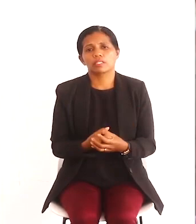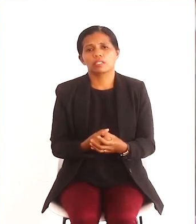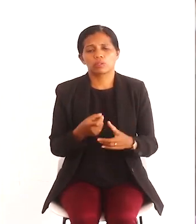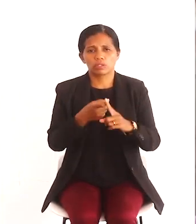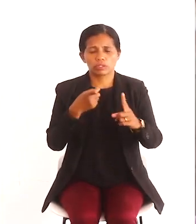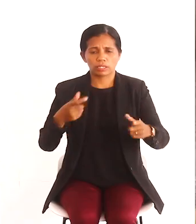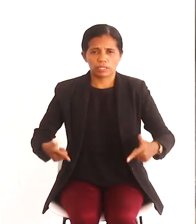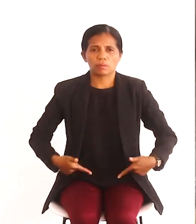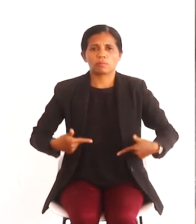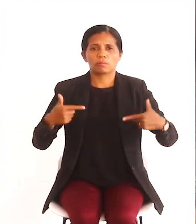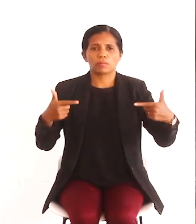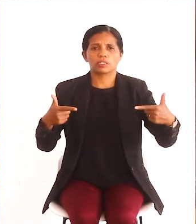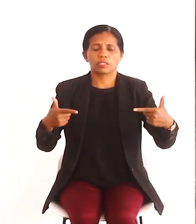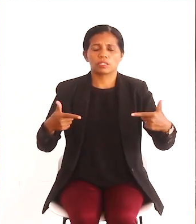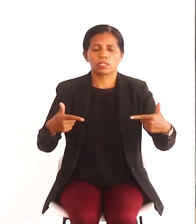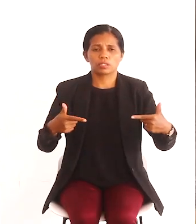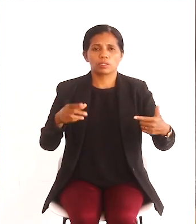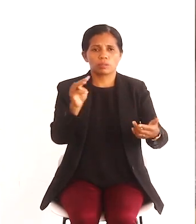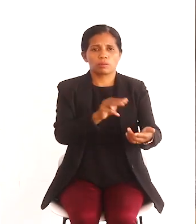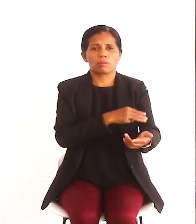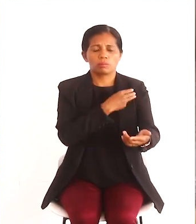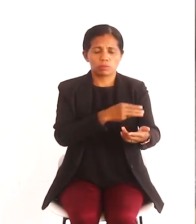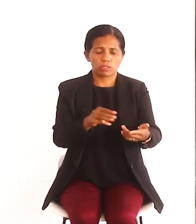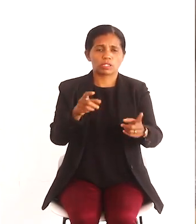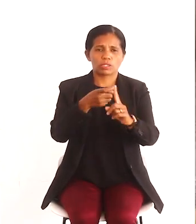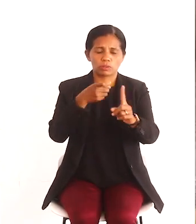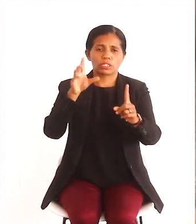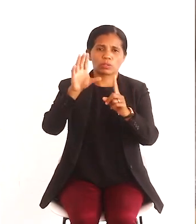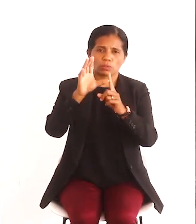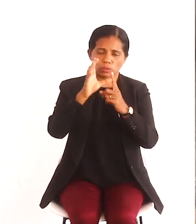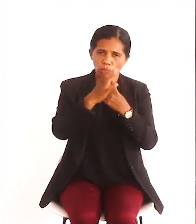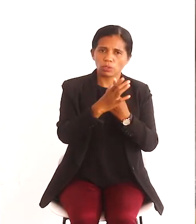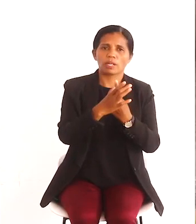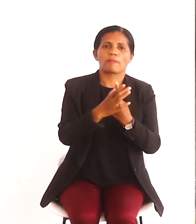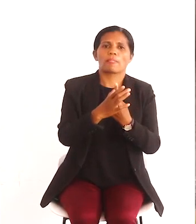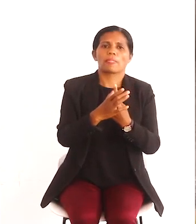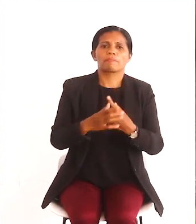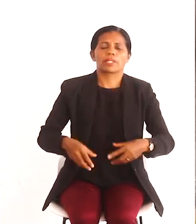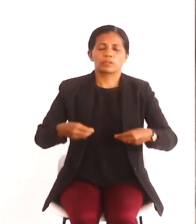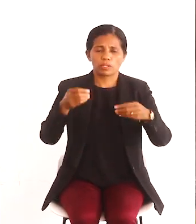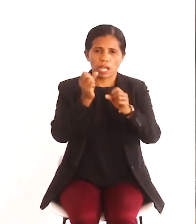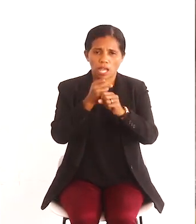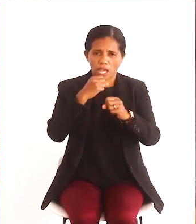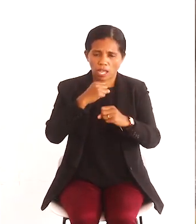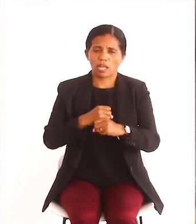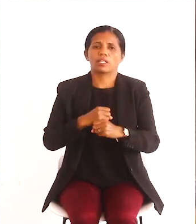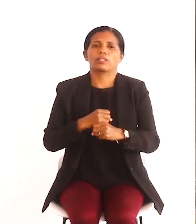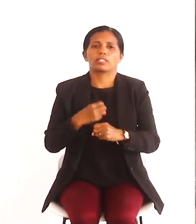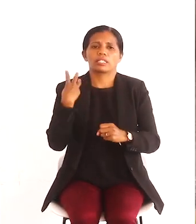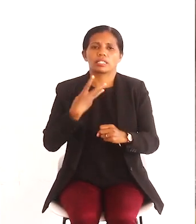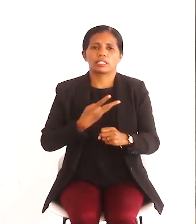itania Morris, namas musika parte si arte kultura, nebe arte kultura mak forma